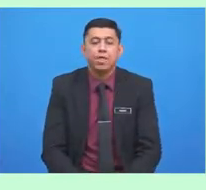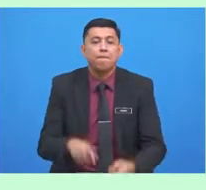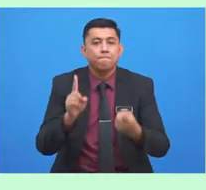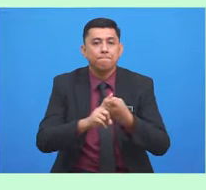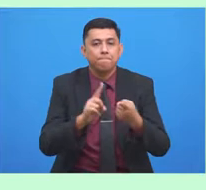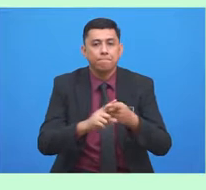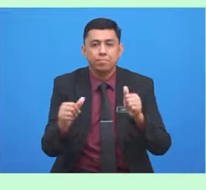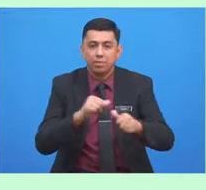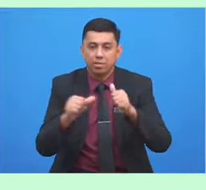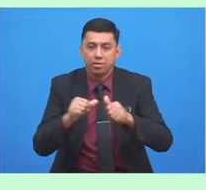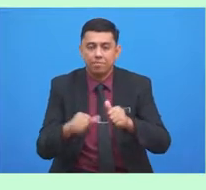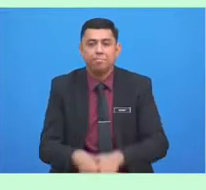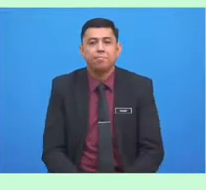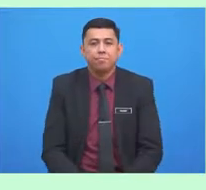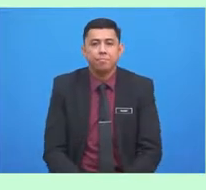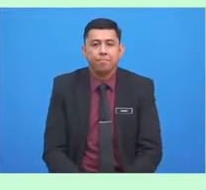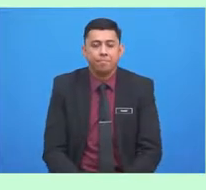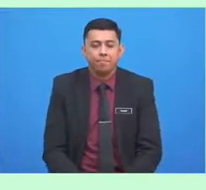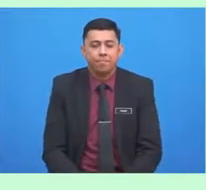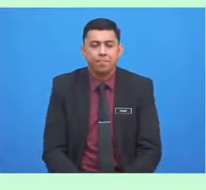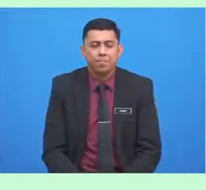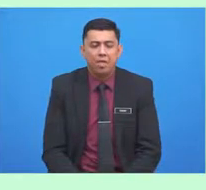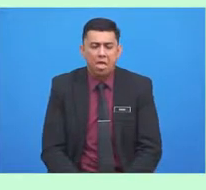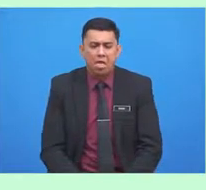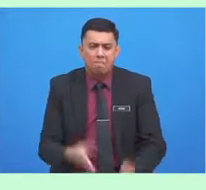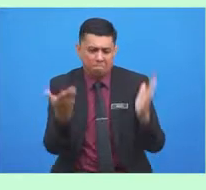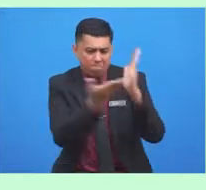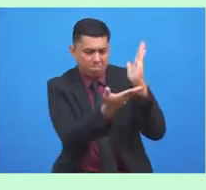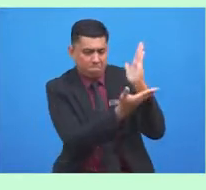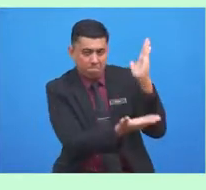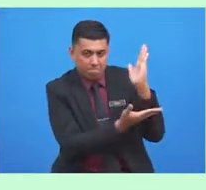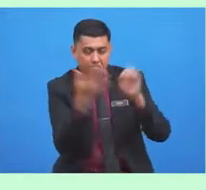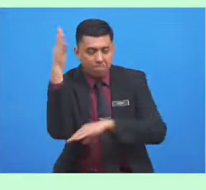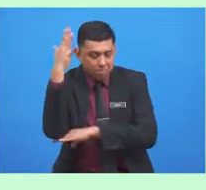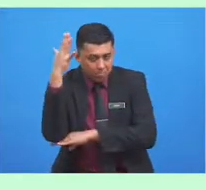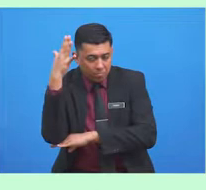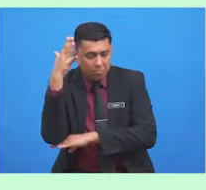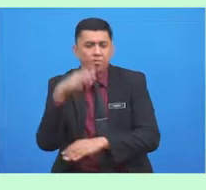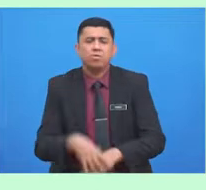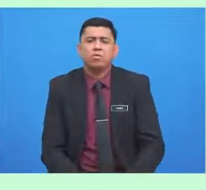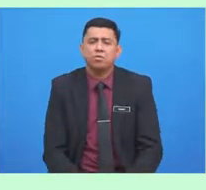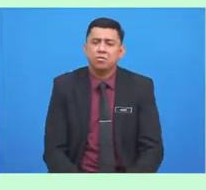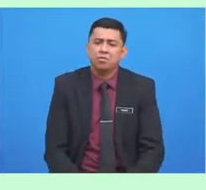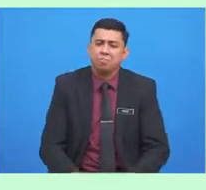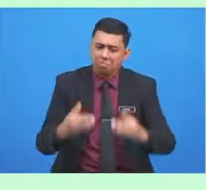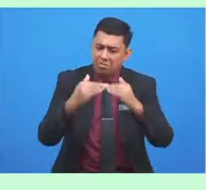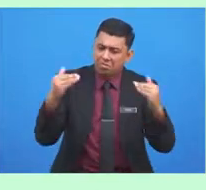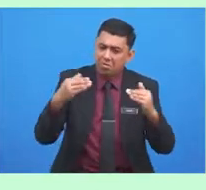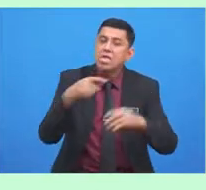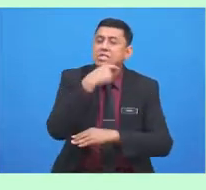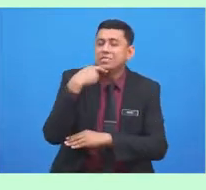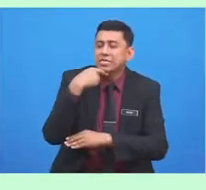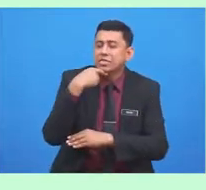Pertama, aktiviti pembalakan. Penebangan pokok menjadi kawasan gundul dan ini akan mengurangkan kadar sejat